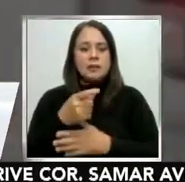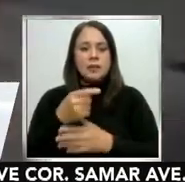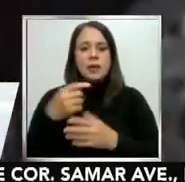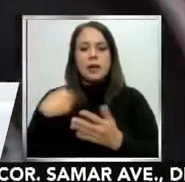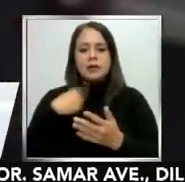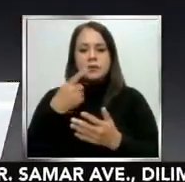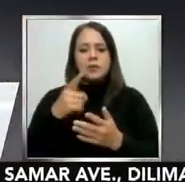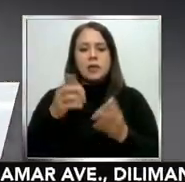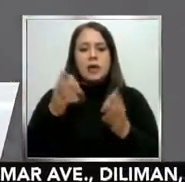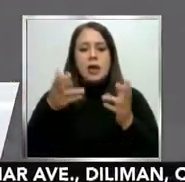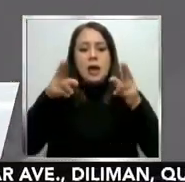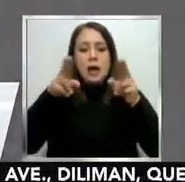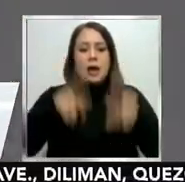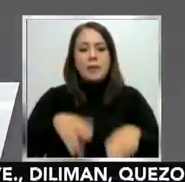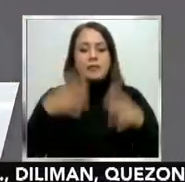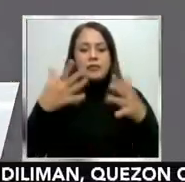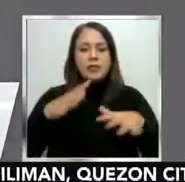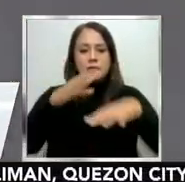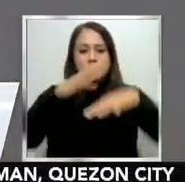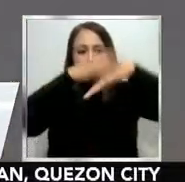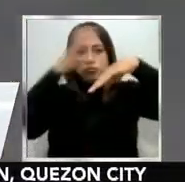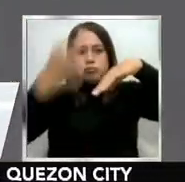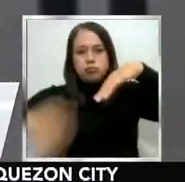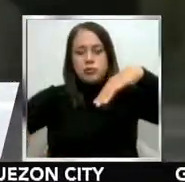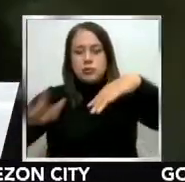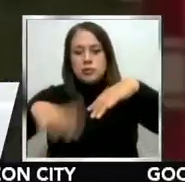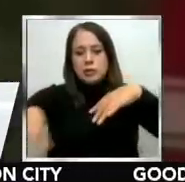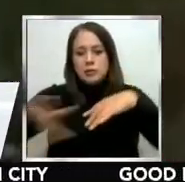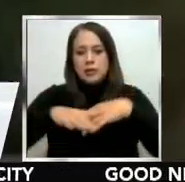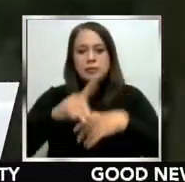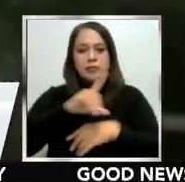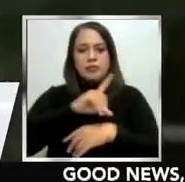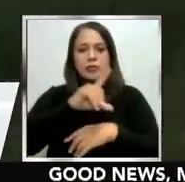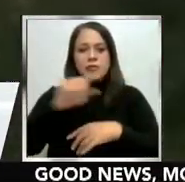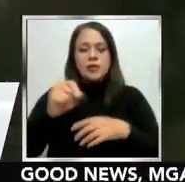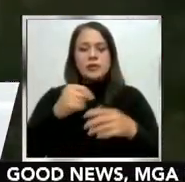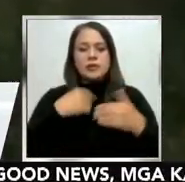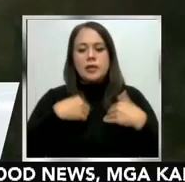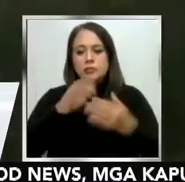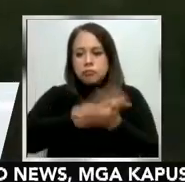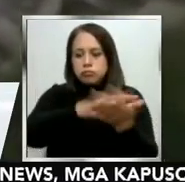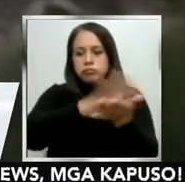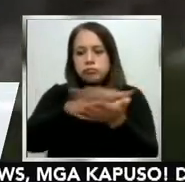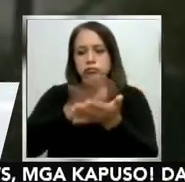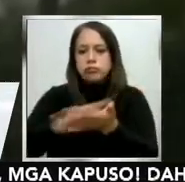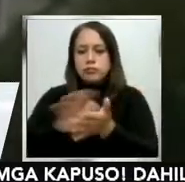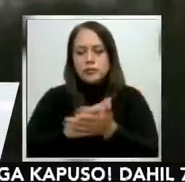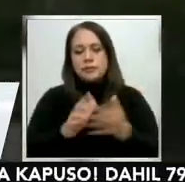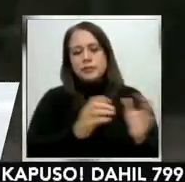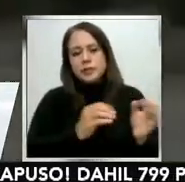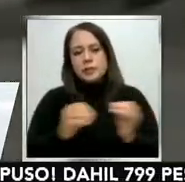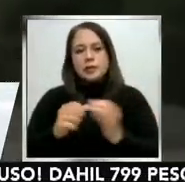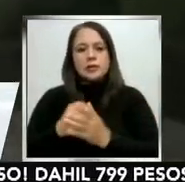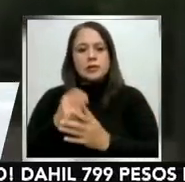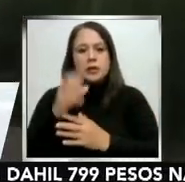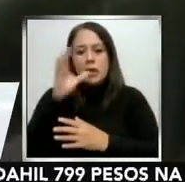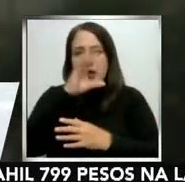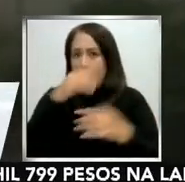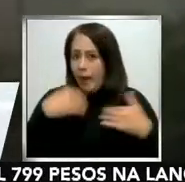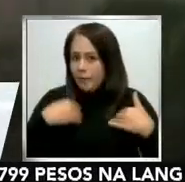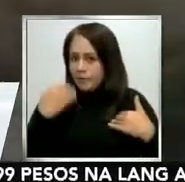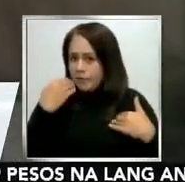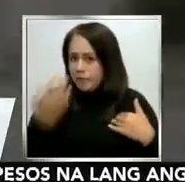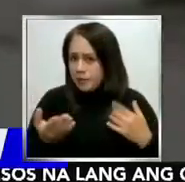pagguho kasunod ng landslide sa lugar. Agad naman daw nagsagawa ng clearing operations. Inaalam pa kung may nasawi o